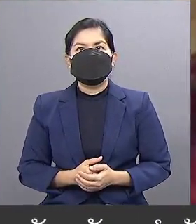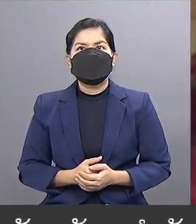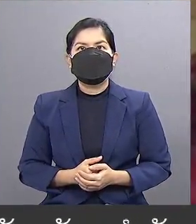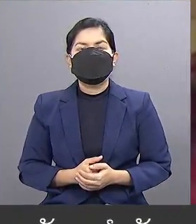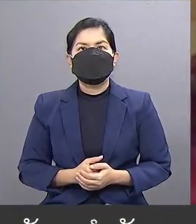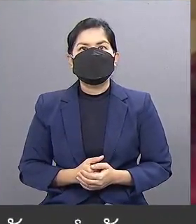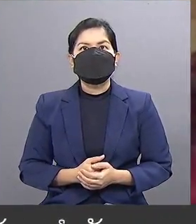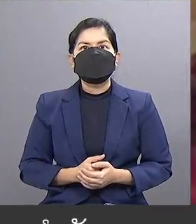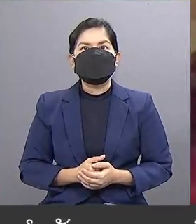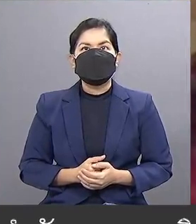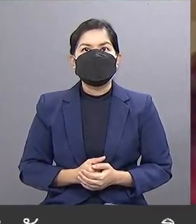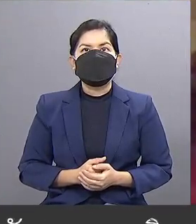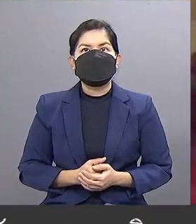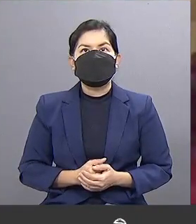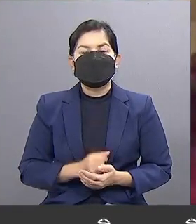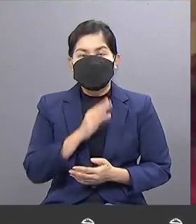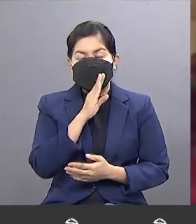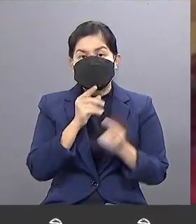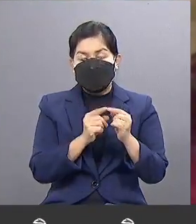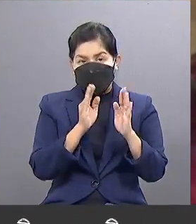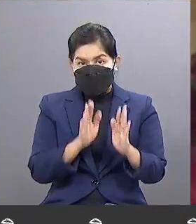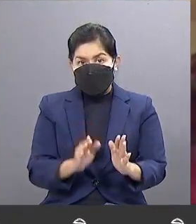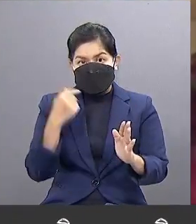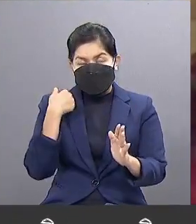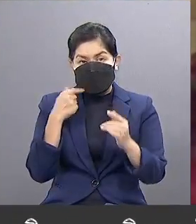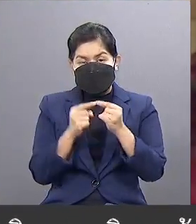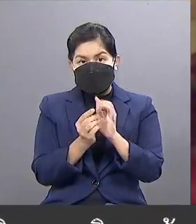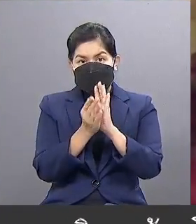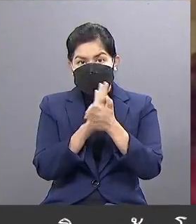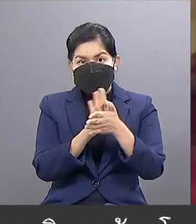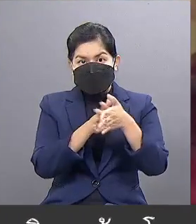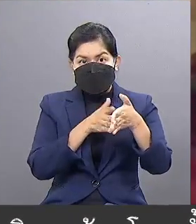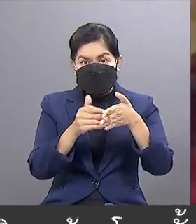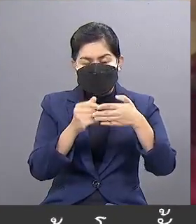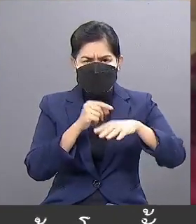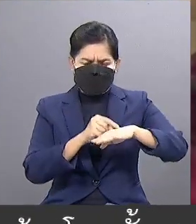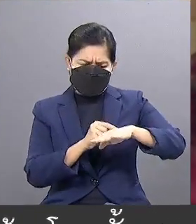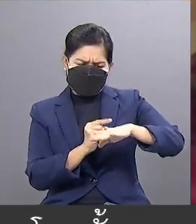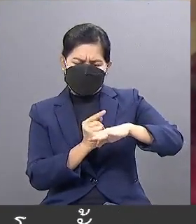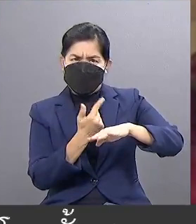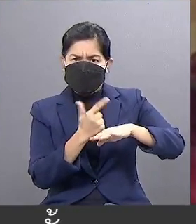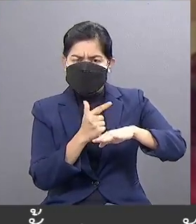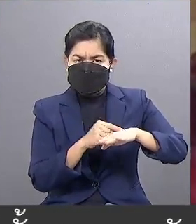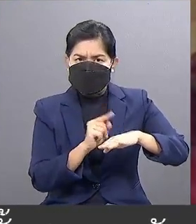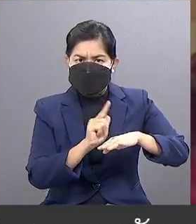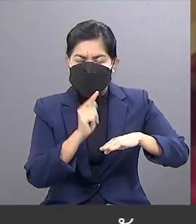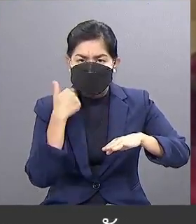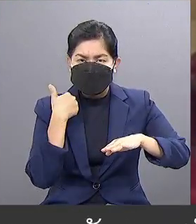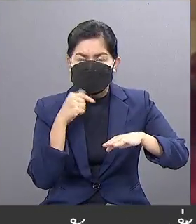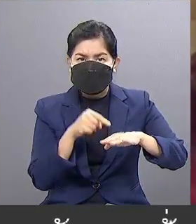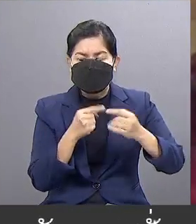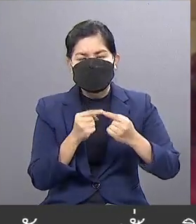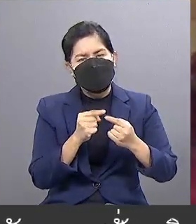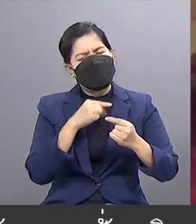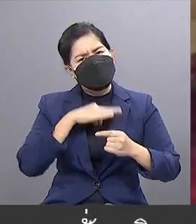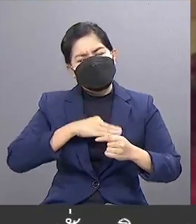และสำหรับผู้ที่เป็นผิวสีเหลืองทองไปแล้วนะคะกลุ้มใจกลัวเพื่อนทักว่าเธอไปทาขมิ้นมาหรือเปล่านะคะก็พี่แบบบอกใจเย็นๆค่ะแค่